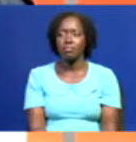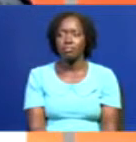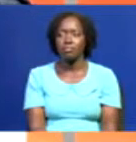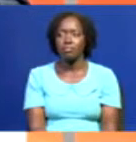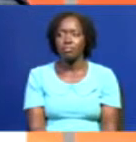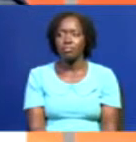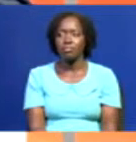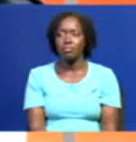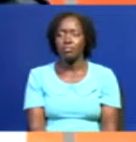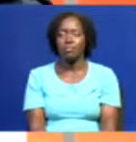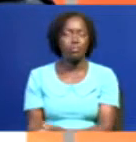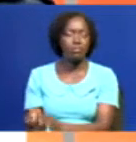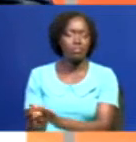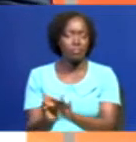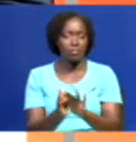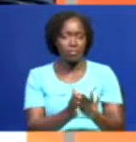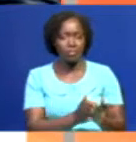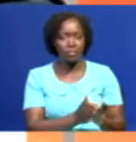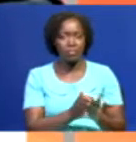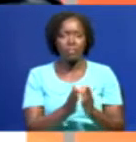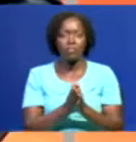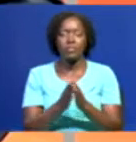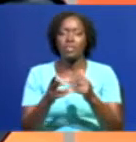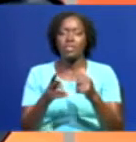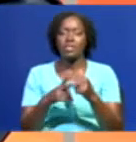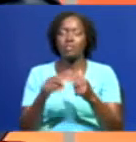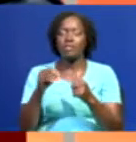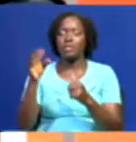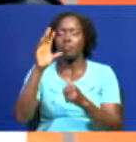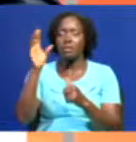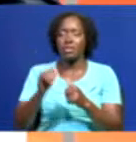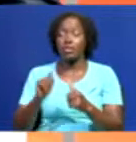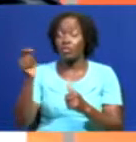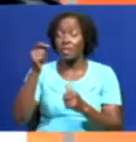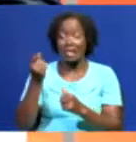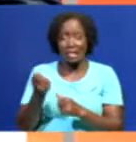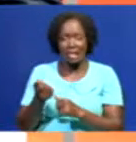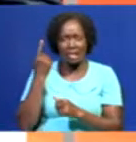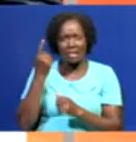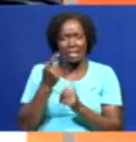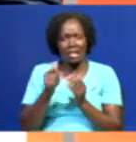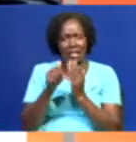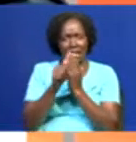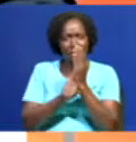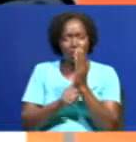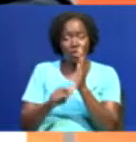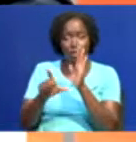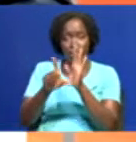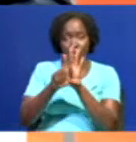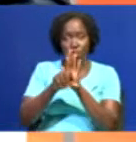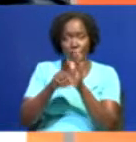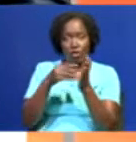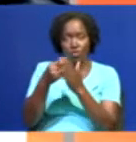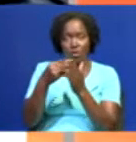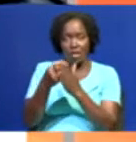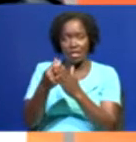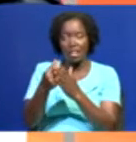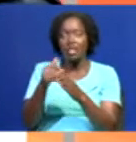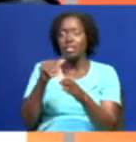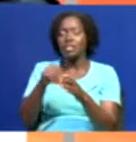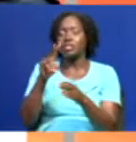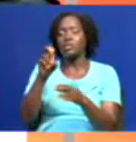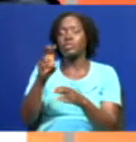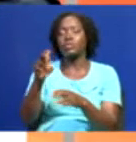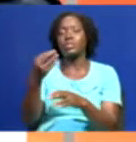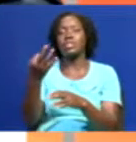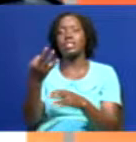Huyu kuu haya ya kijiri mtazamaji, ya asilimia 70 ya Wakenya wanafahamu vipengele katika sheria ya fedha kwa mwaka 2023